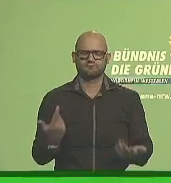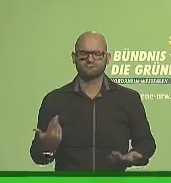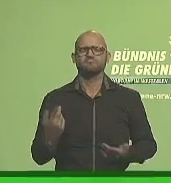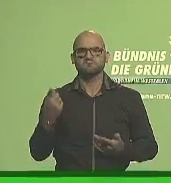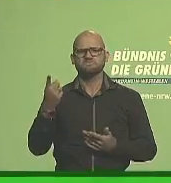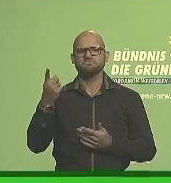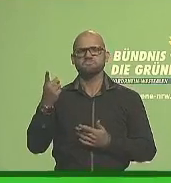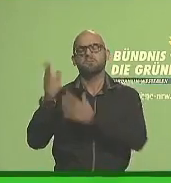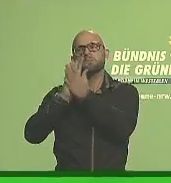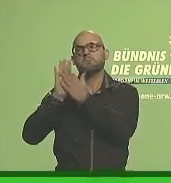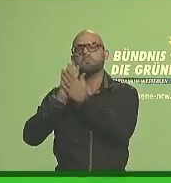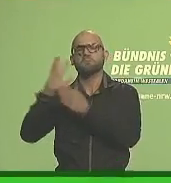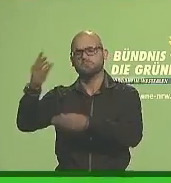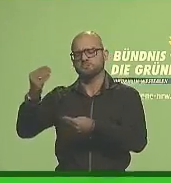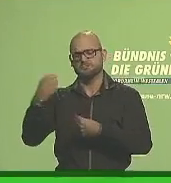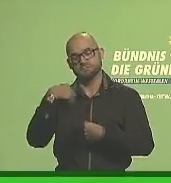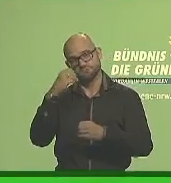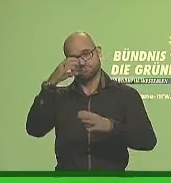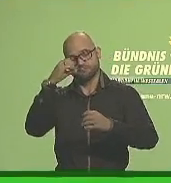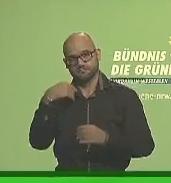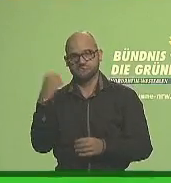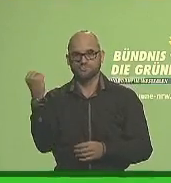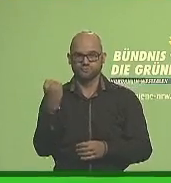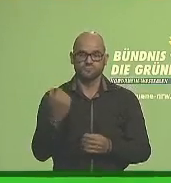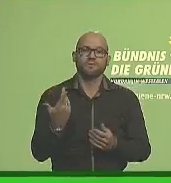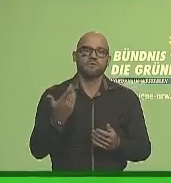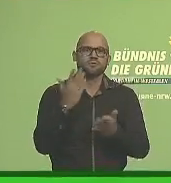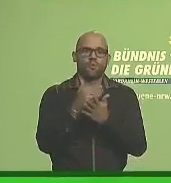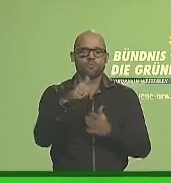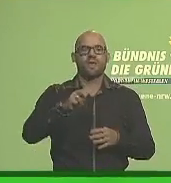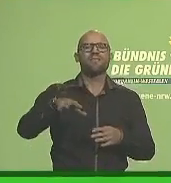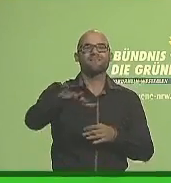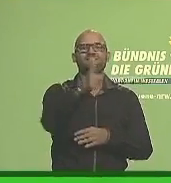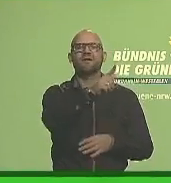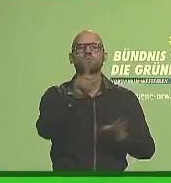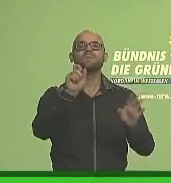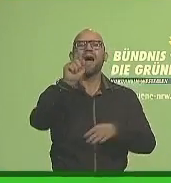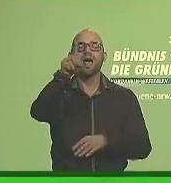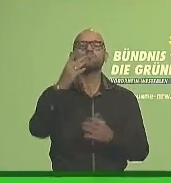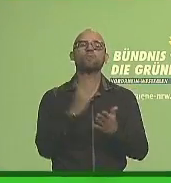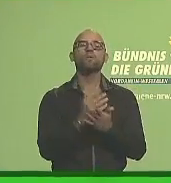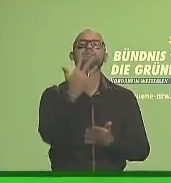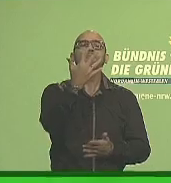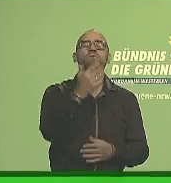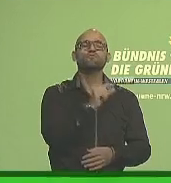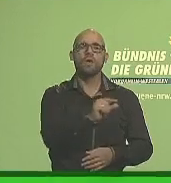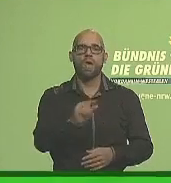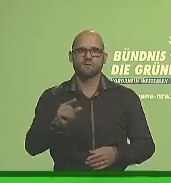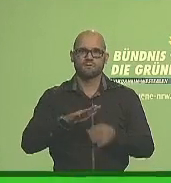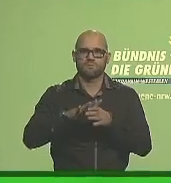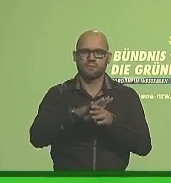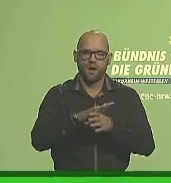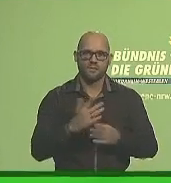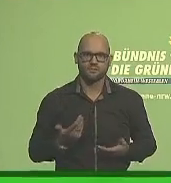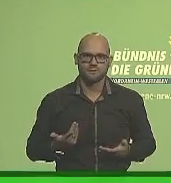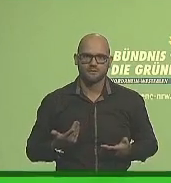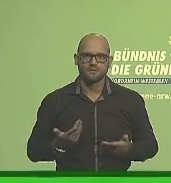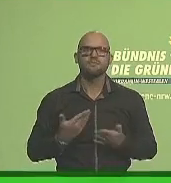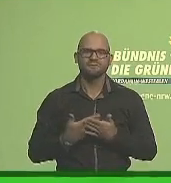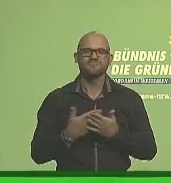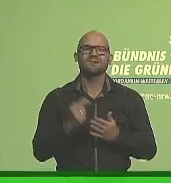Bereich. Und jetzt gibt es inzwischen noch mehr Untersuchungen, die beleuchten, ja, es ist ein relevantes Problem. Für viele Menschen ist